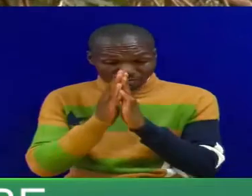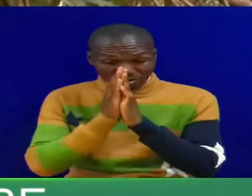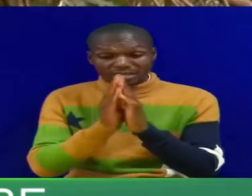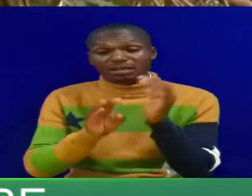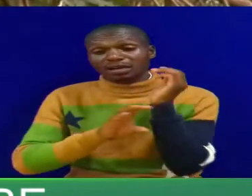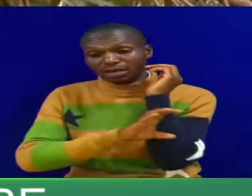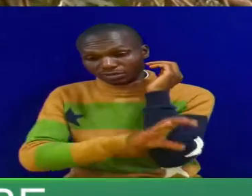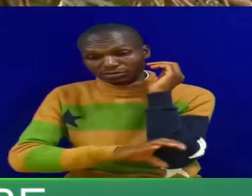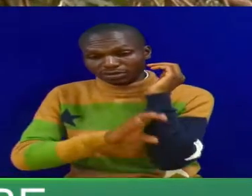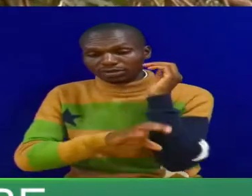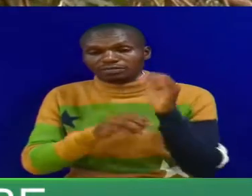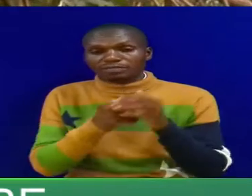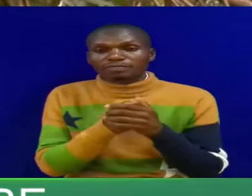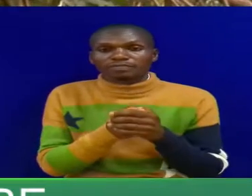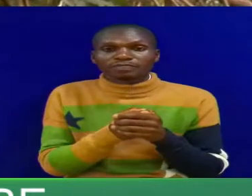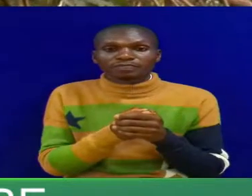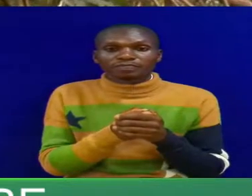vizuri